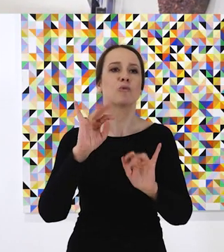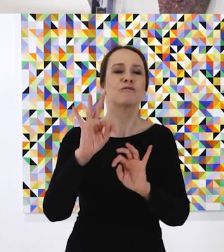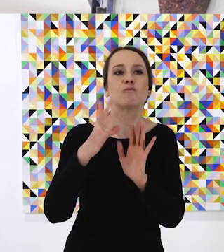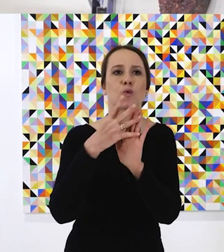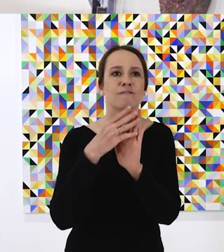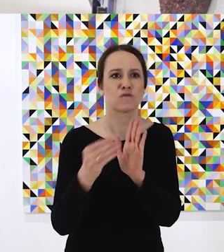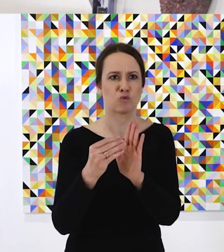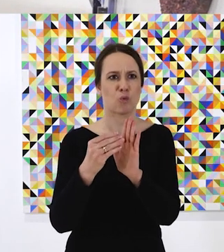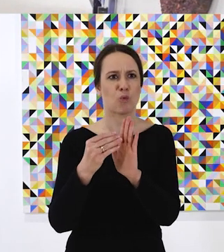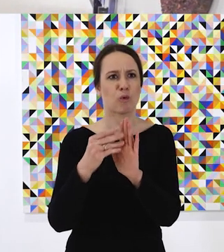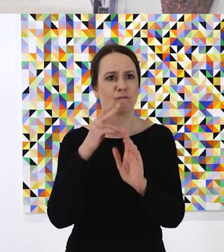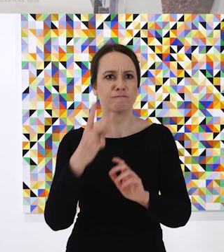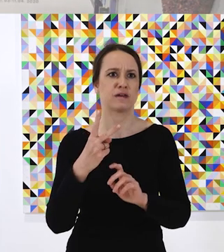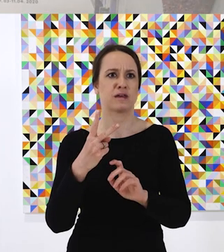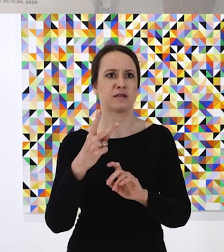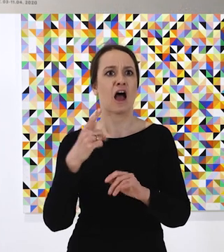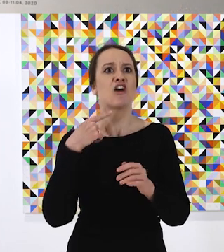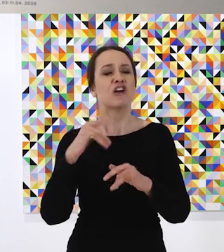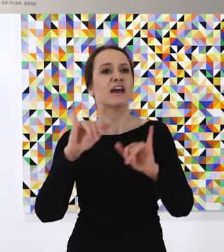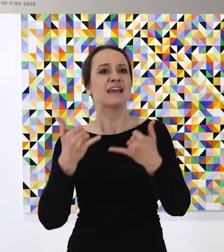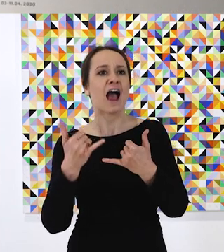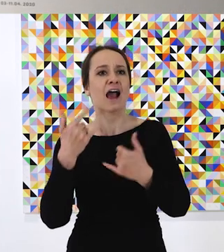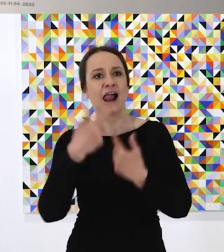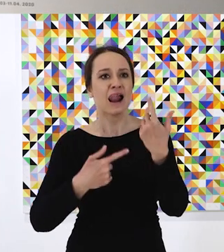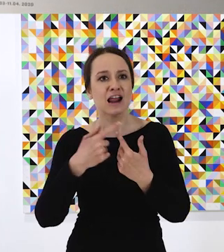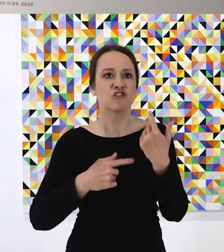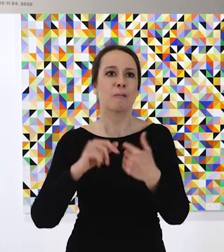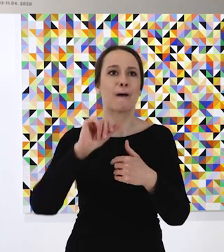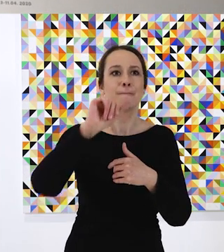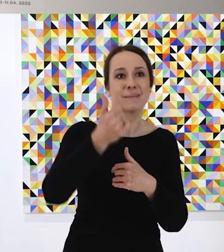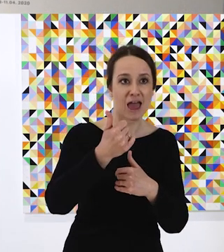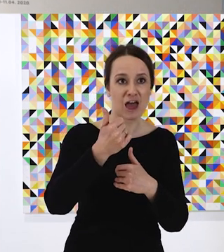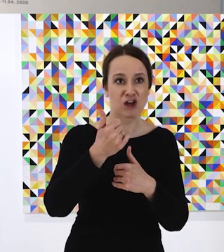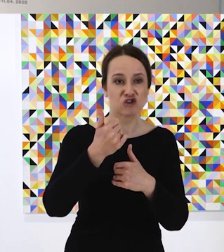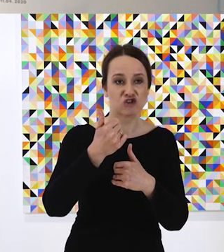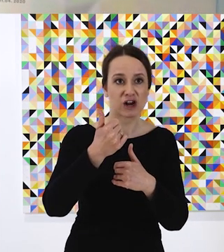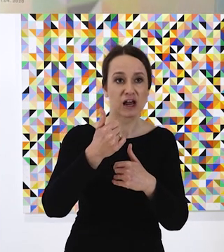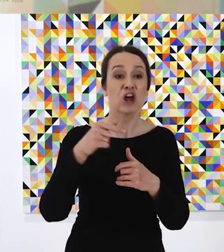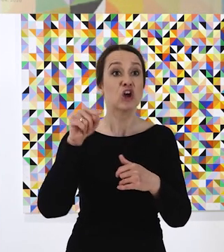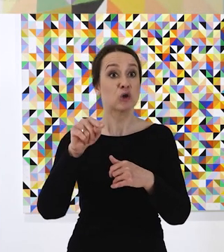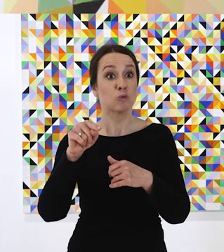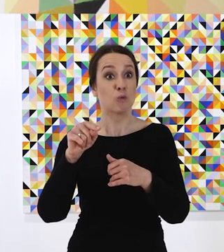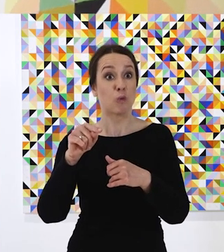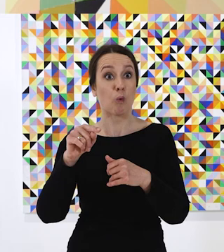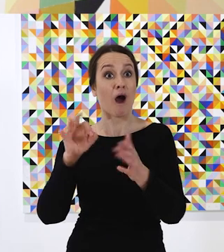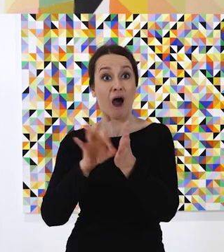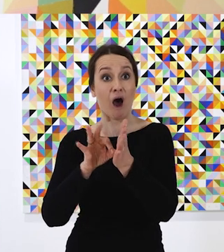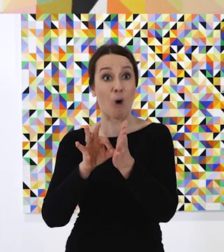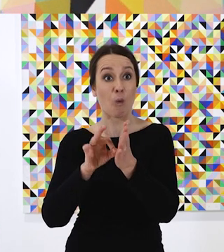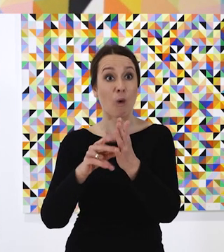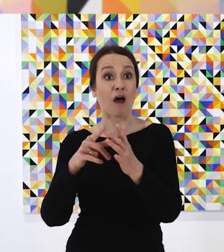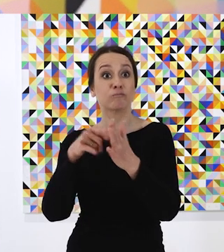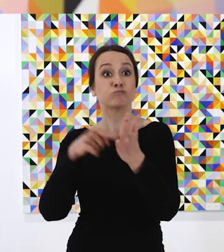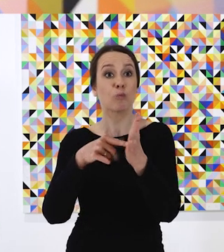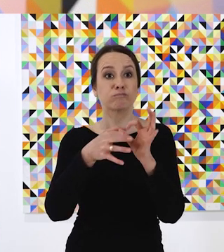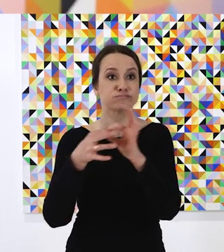wzory które powstają w wyniku połączenia liczb pierwszych które tutaj zostały zastosowane w tej